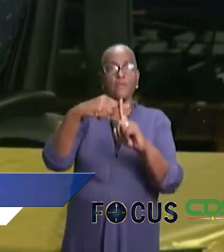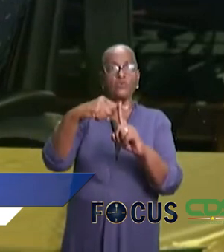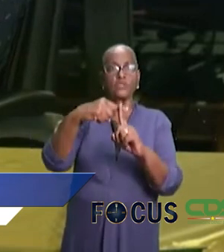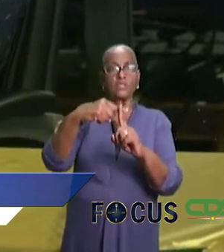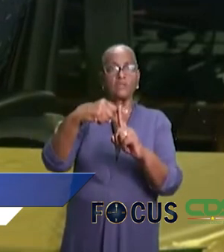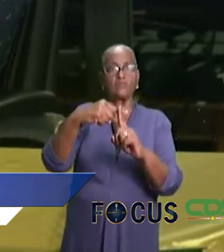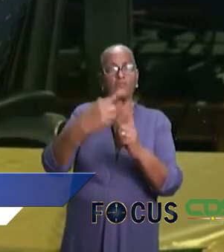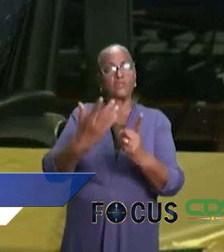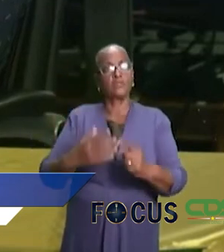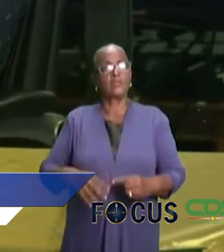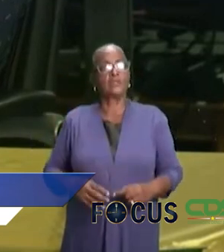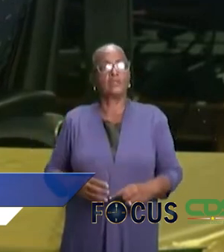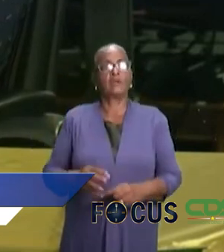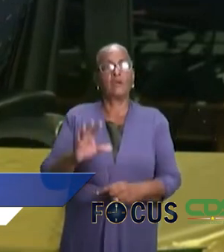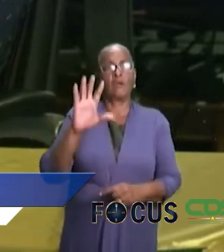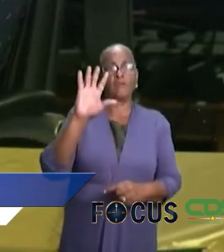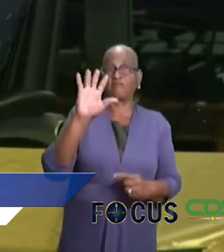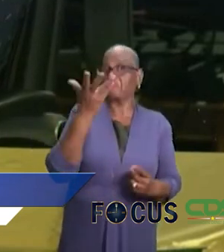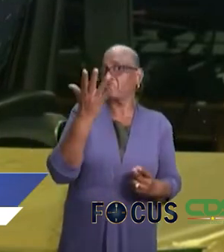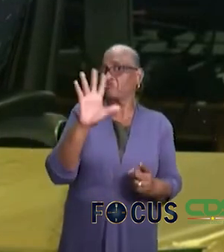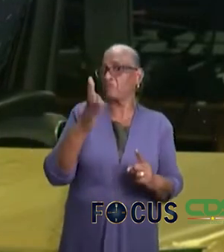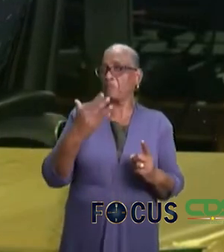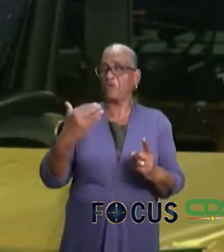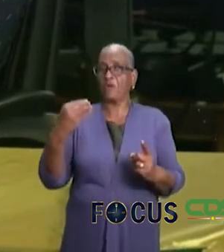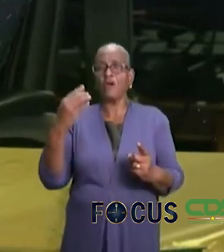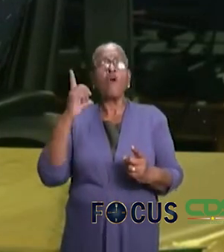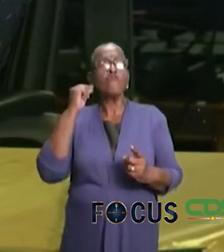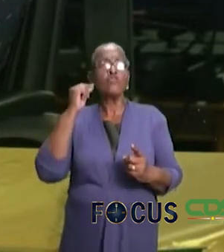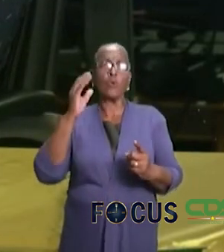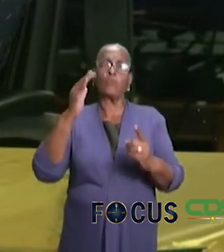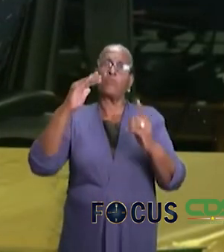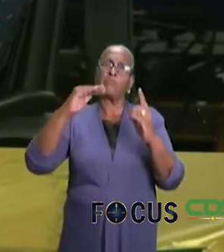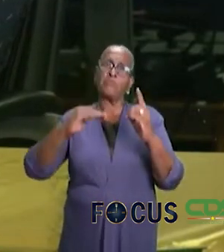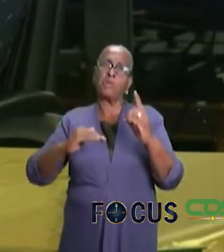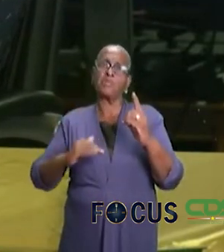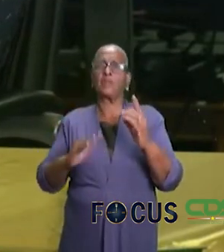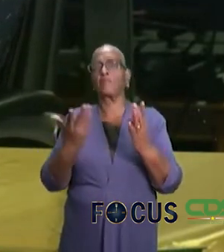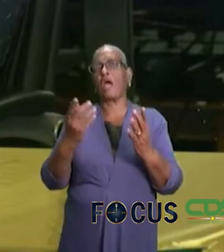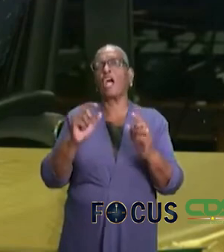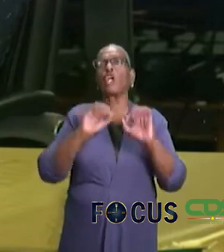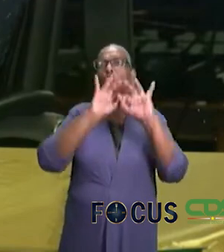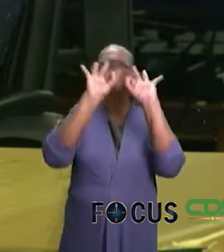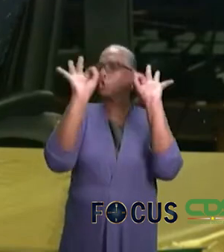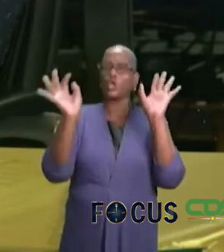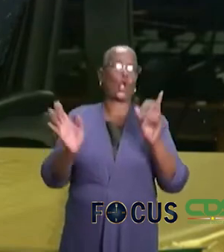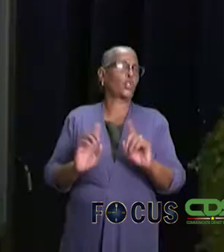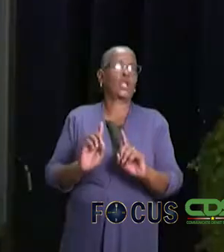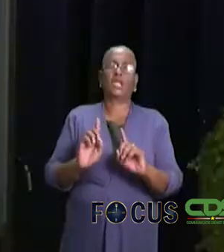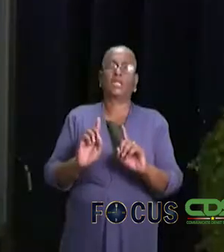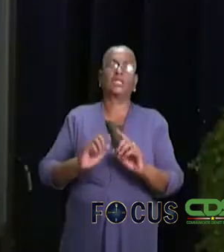personen. Het geslacht niet goed bijgewerkt.